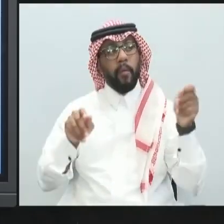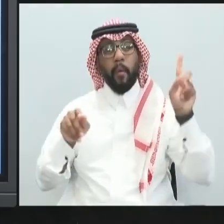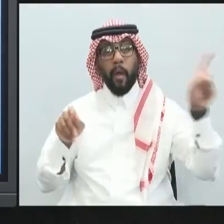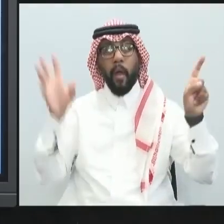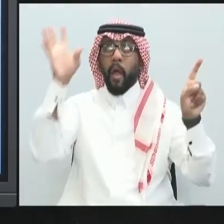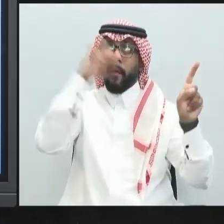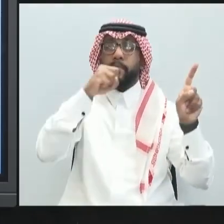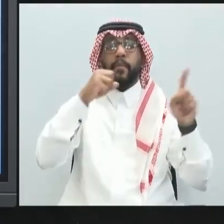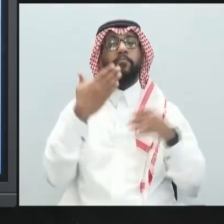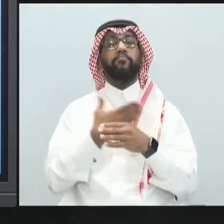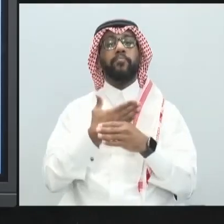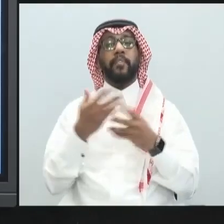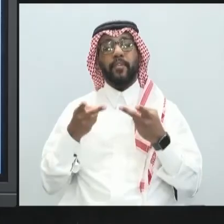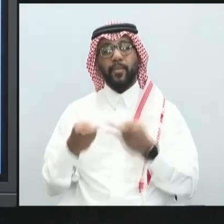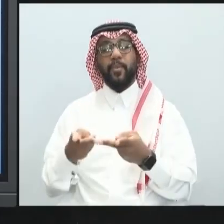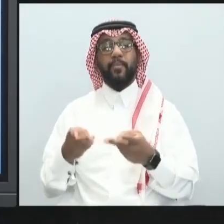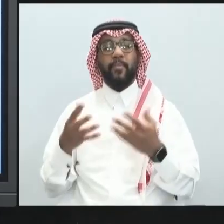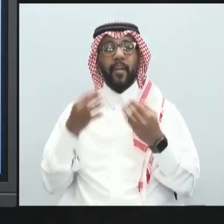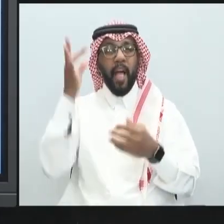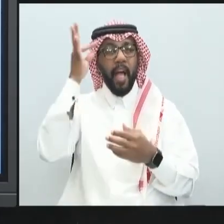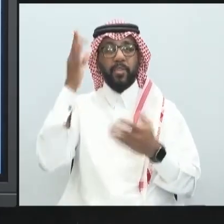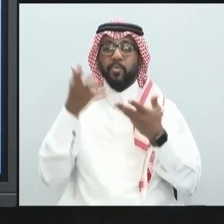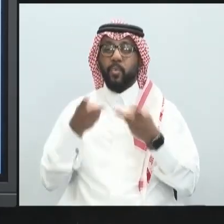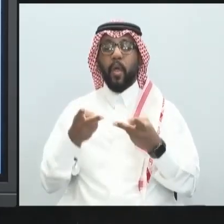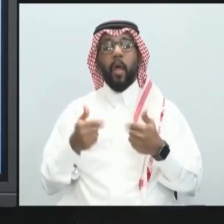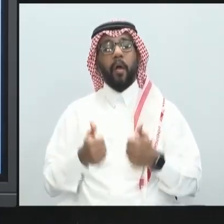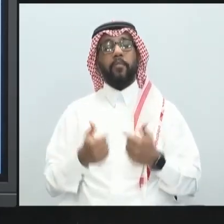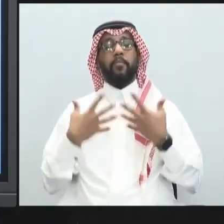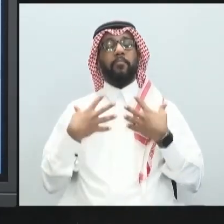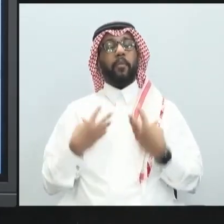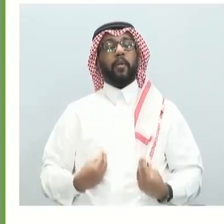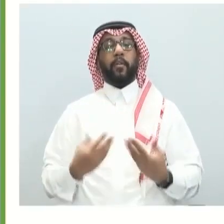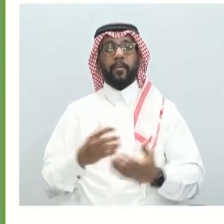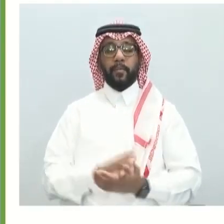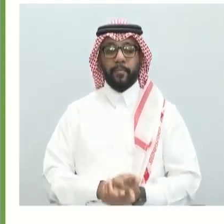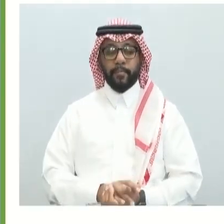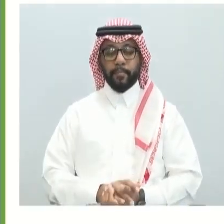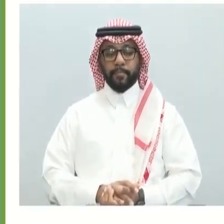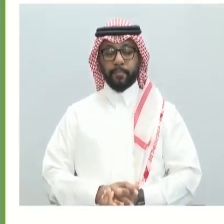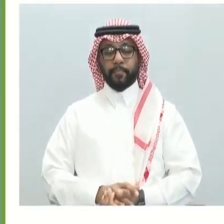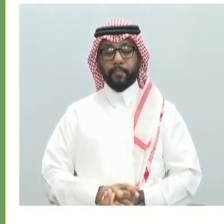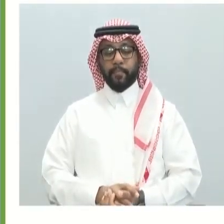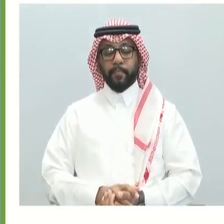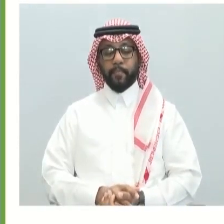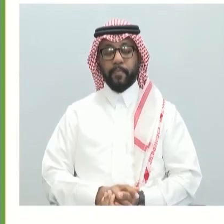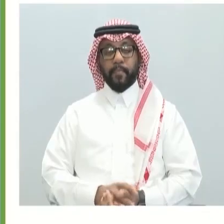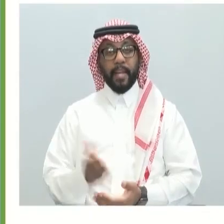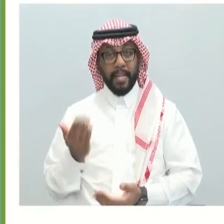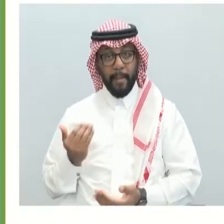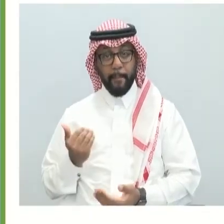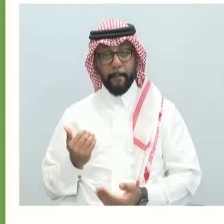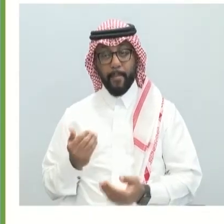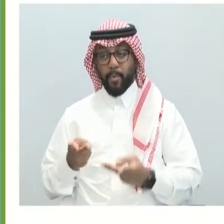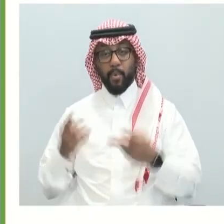وتعزز عمليه النوم لدى الانسان نجيب من الذاكره فنقول اخذ